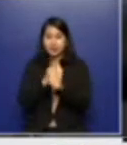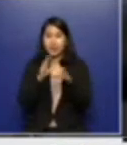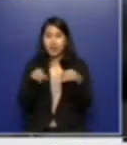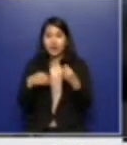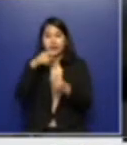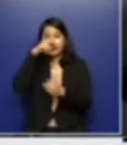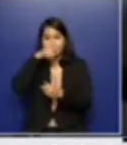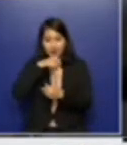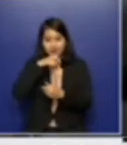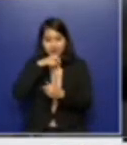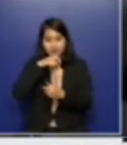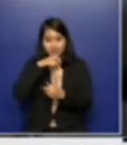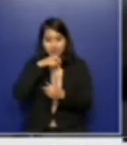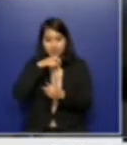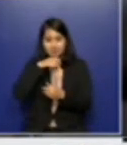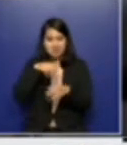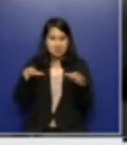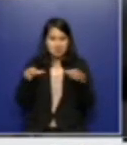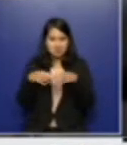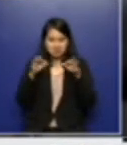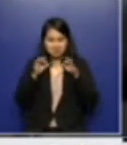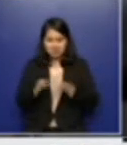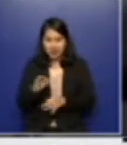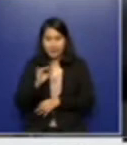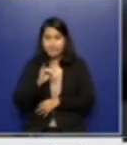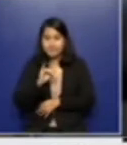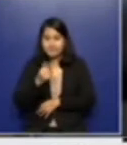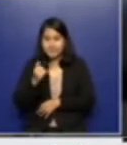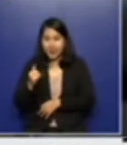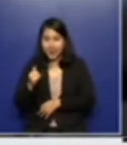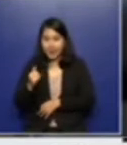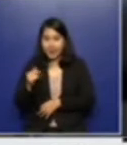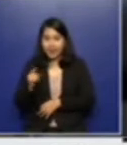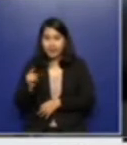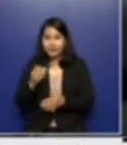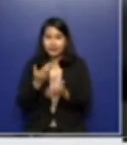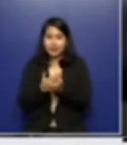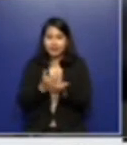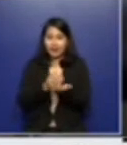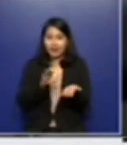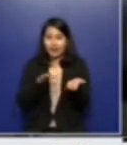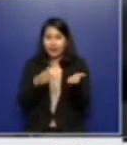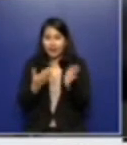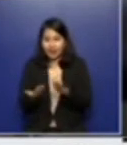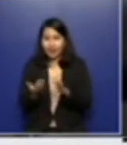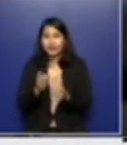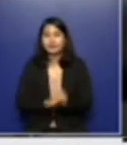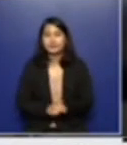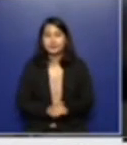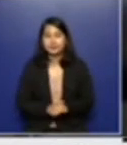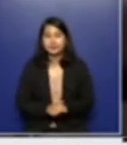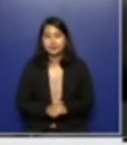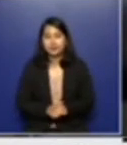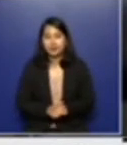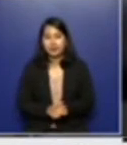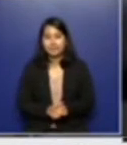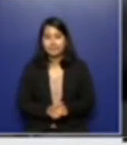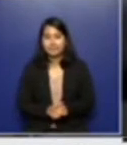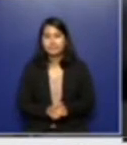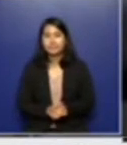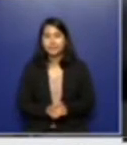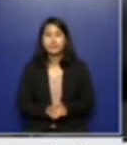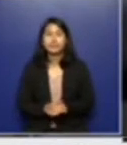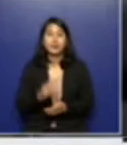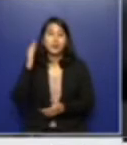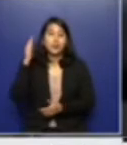ยสุ่มเสี่ยงที่จะตกอยู่ในภาวะการล้มละลายทางการคลังตลอดระยะเวล